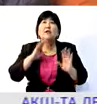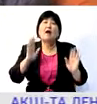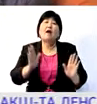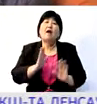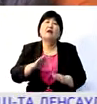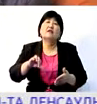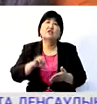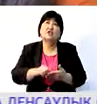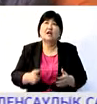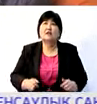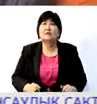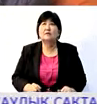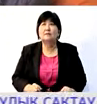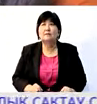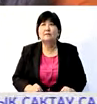шырқады.